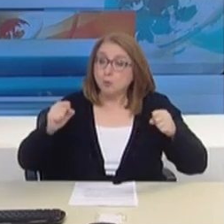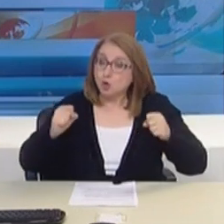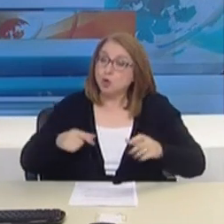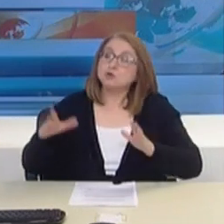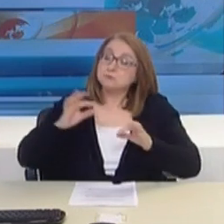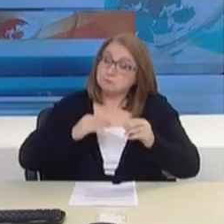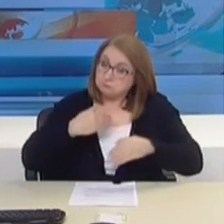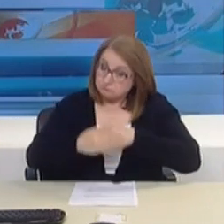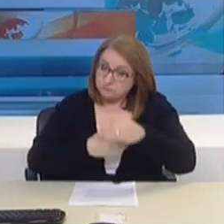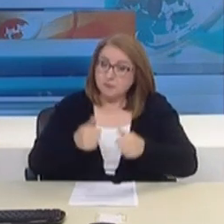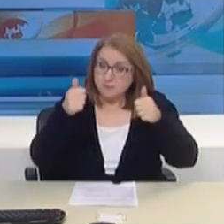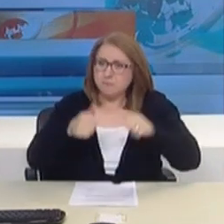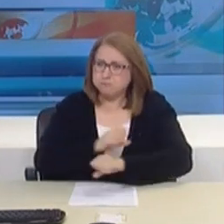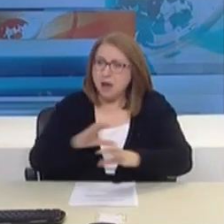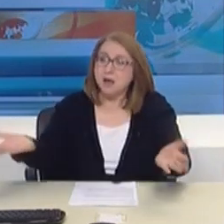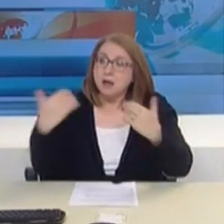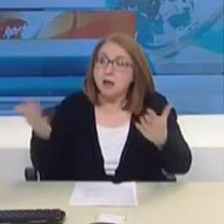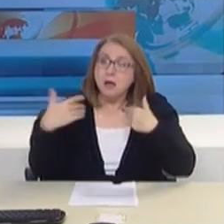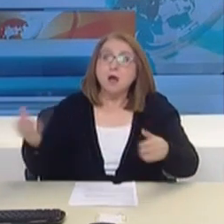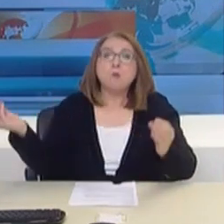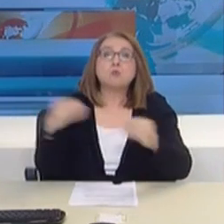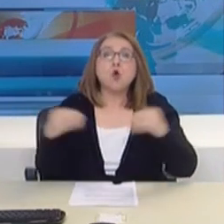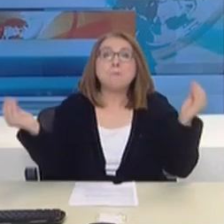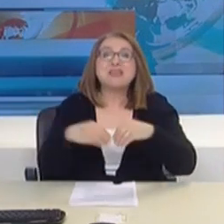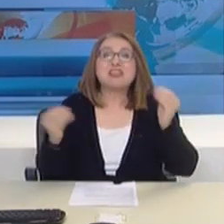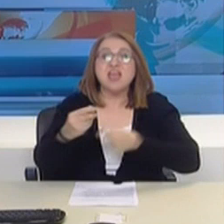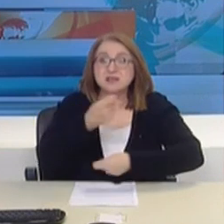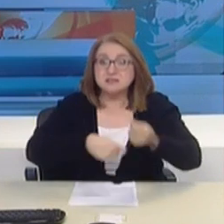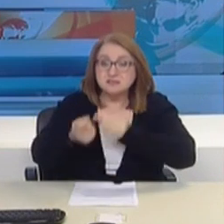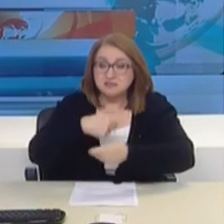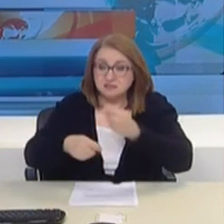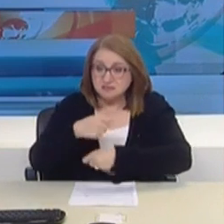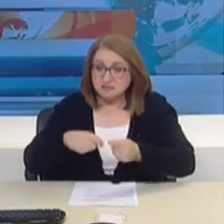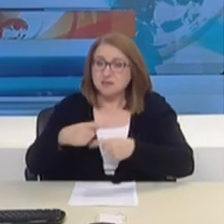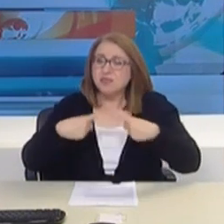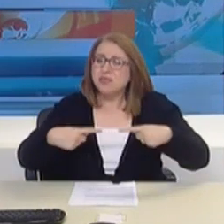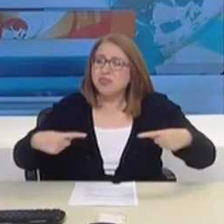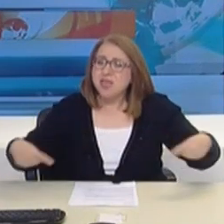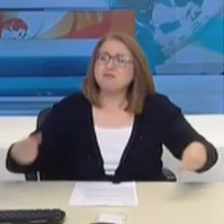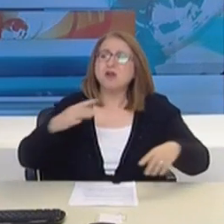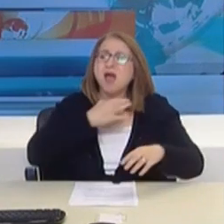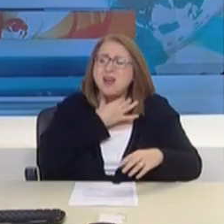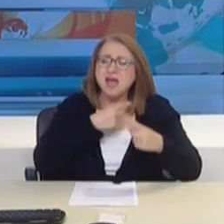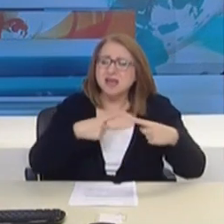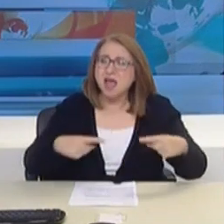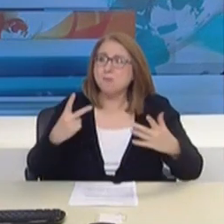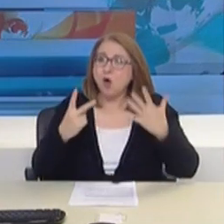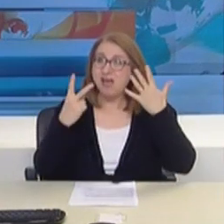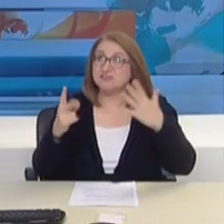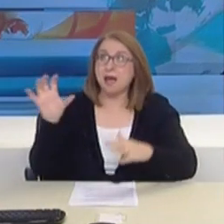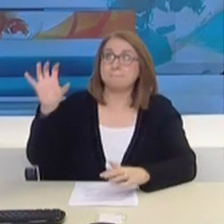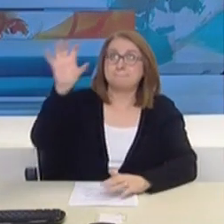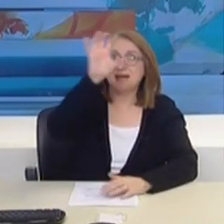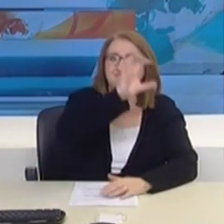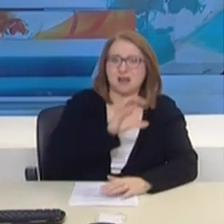διαδικασίες προμηθειών για την επάρκεια αναλωσίμων μέσα από τις 7 υγειονομικές περιφέρειες, όλων των αναγκαίων μέσων ατομικής